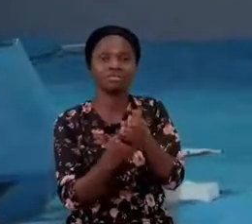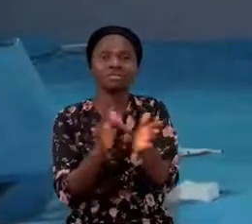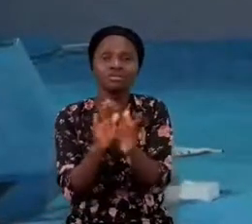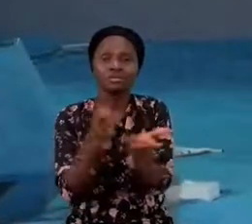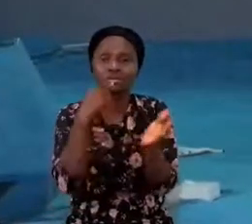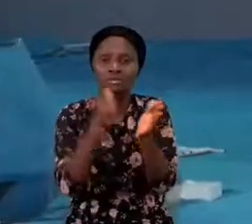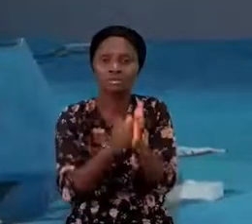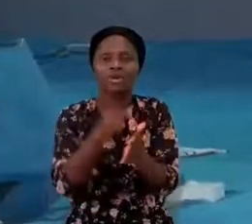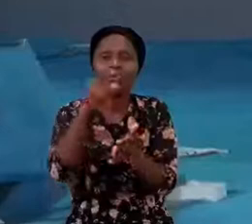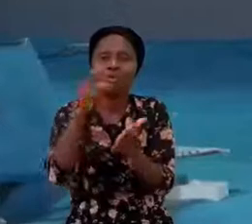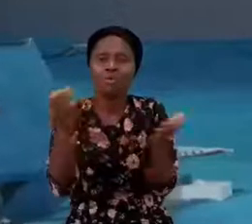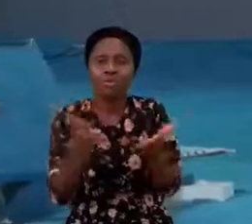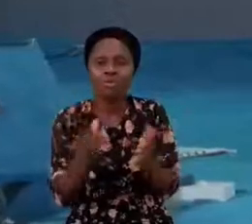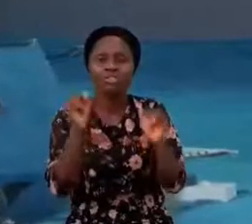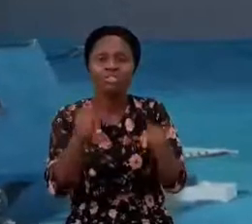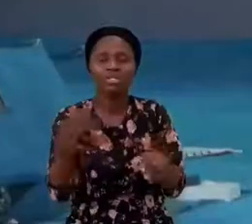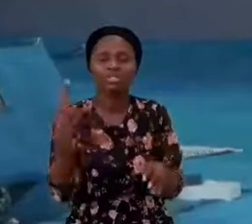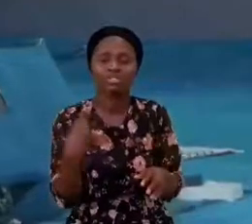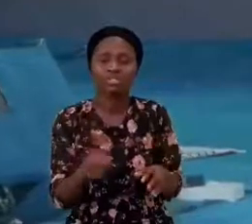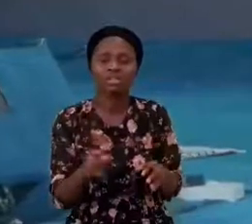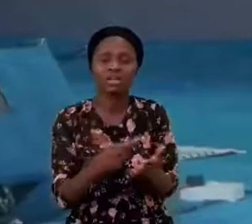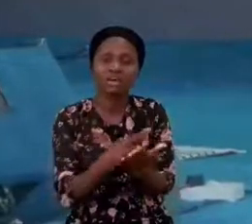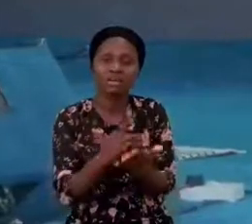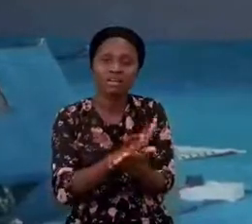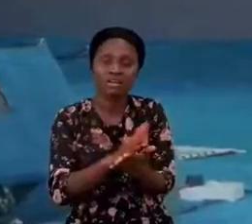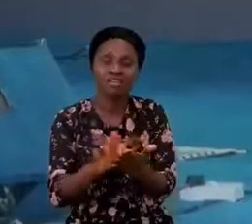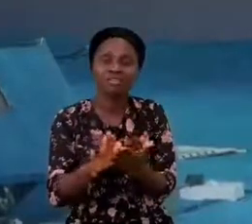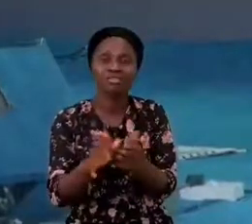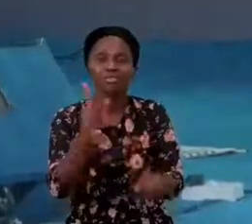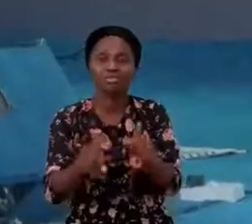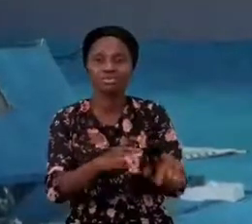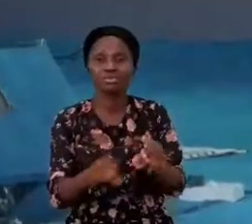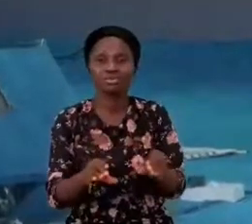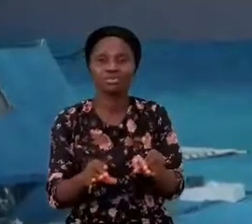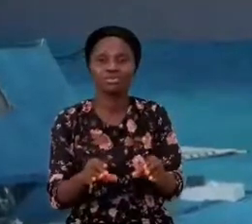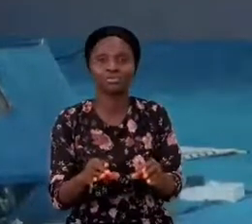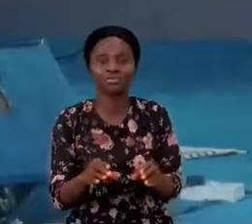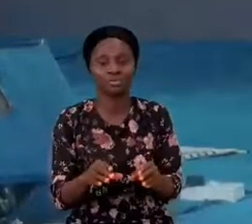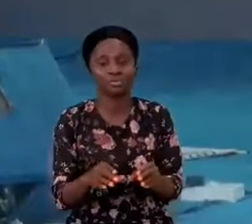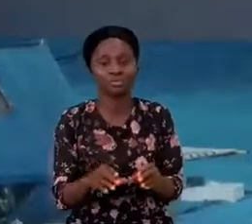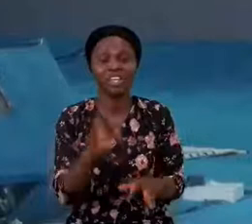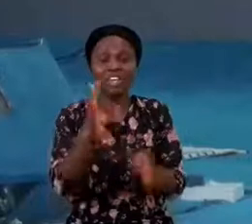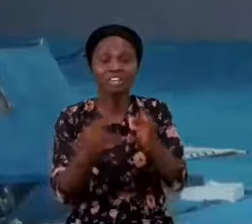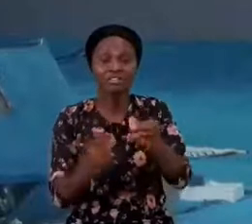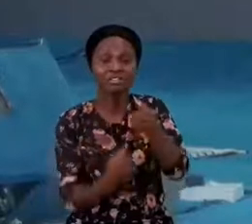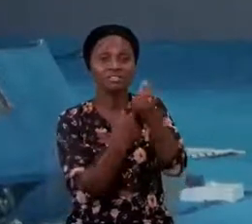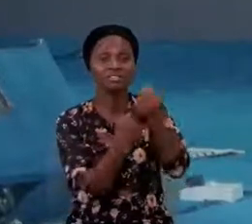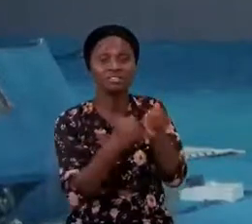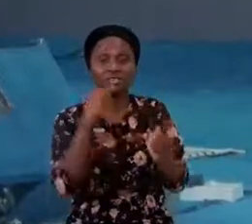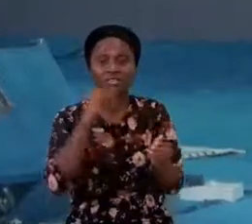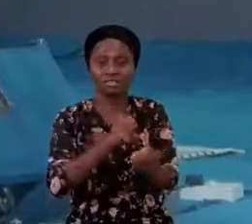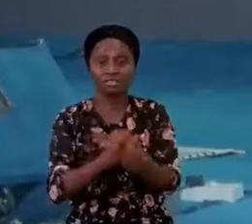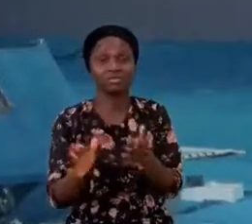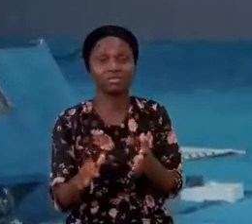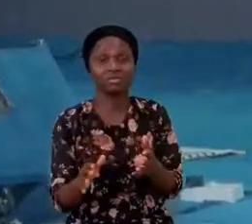vies hissées pour l'excellence. Troisième élément, la loyauté des amis sur